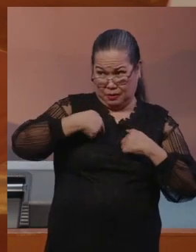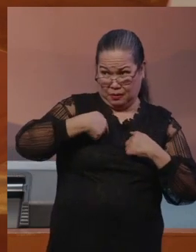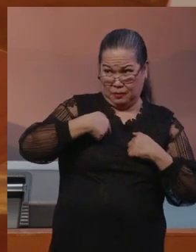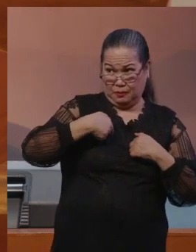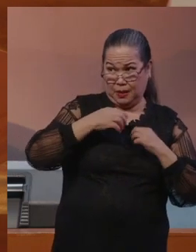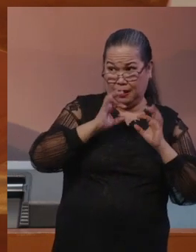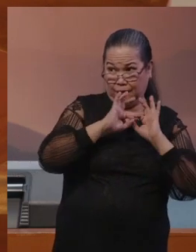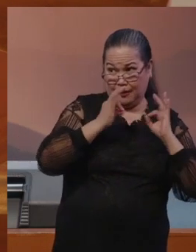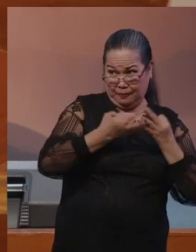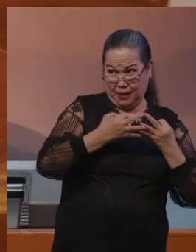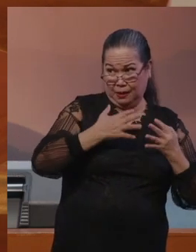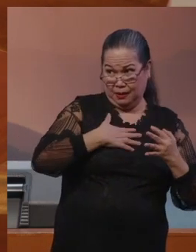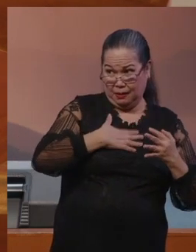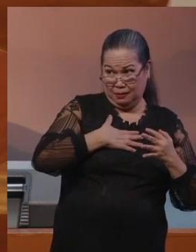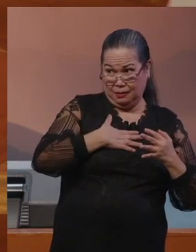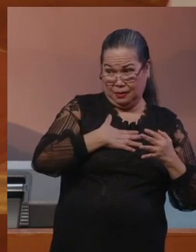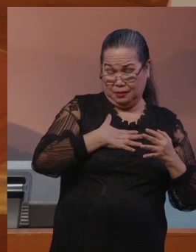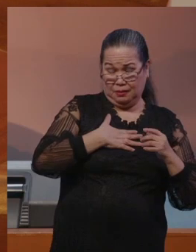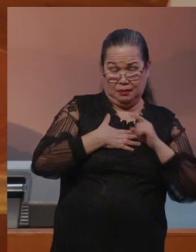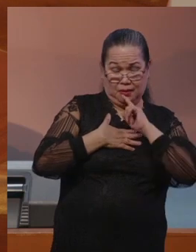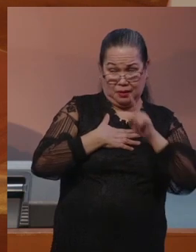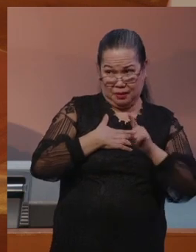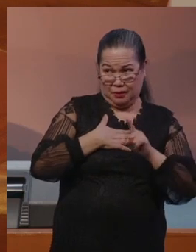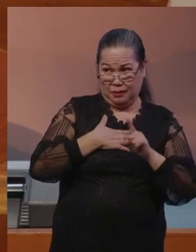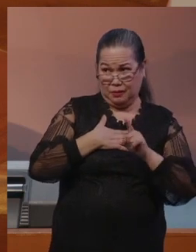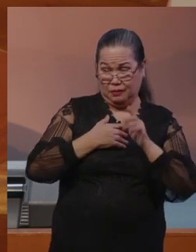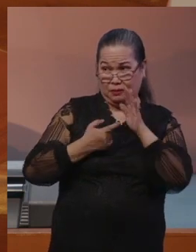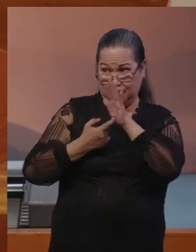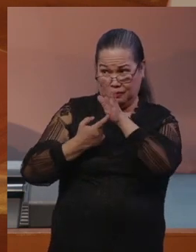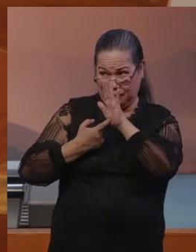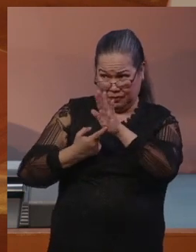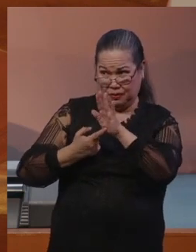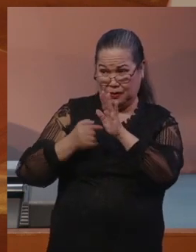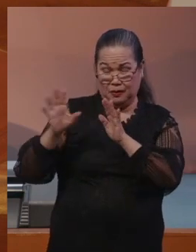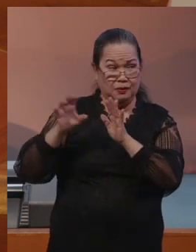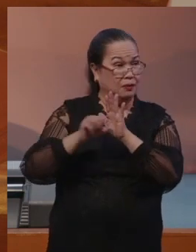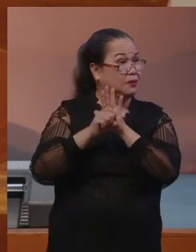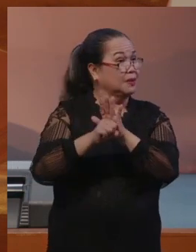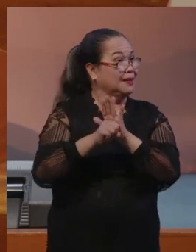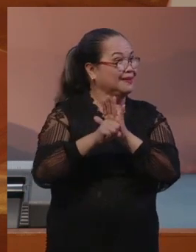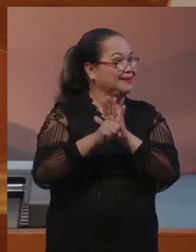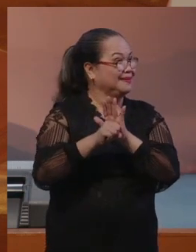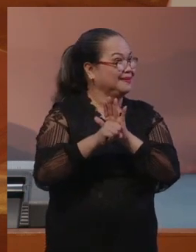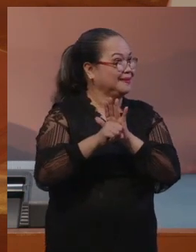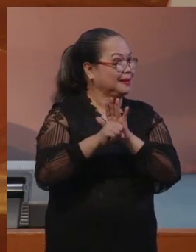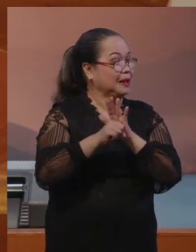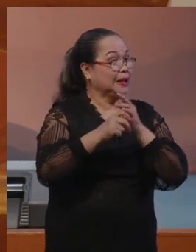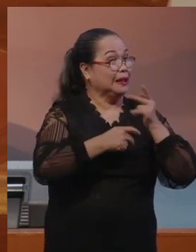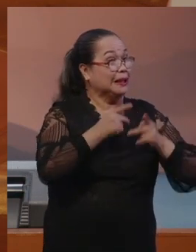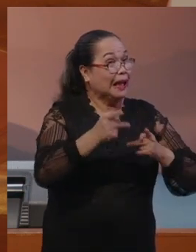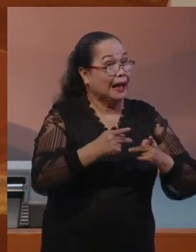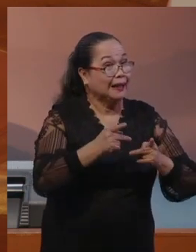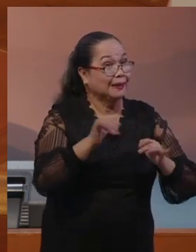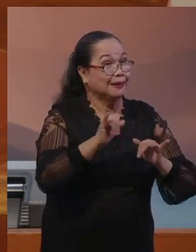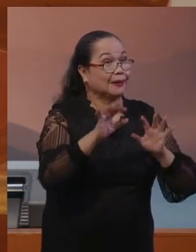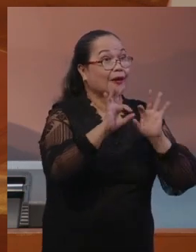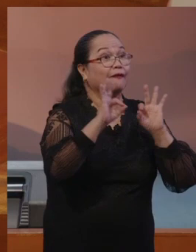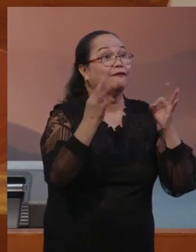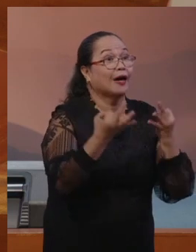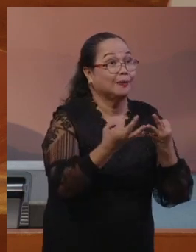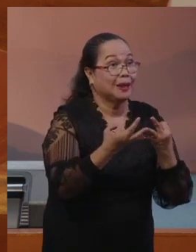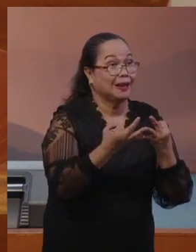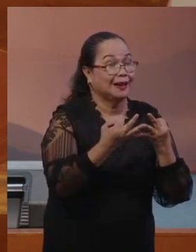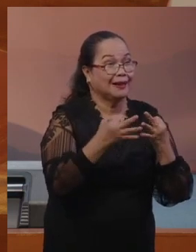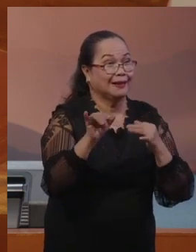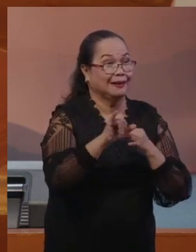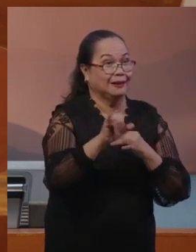father's house, and give me a sure sign. Yung pong salita na kindly, isang familiar po sa atin